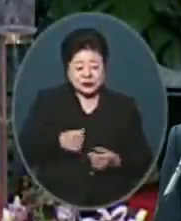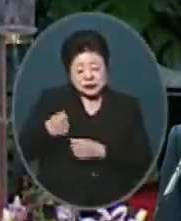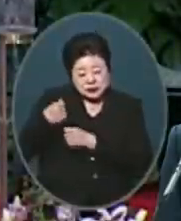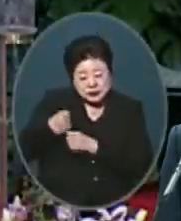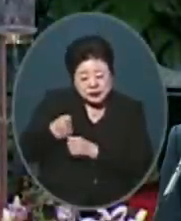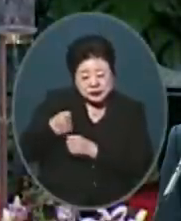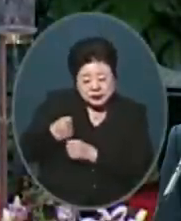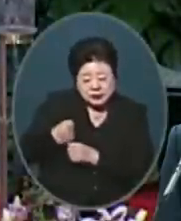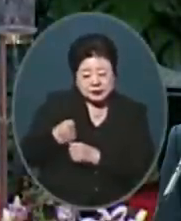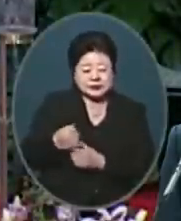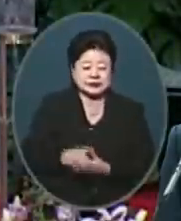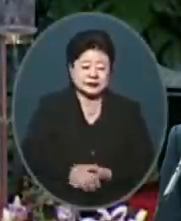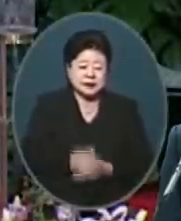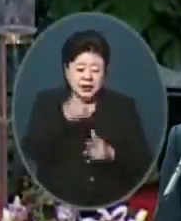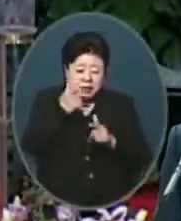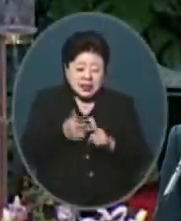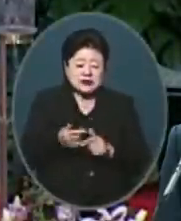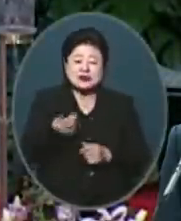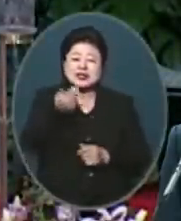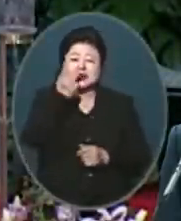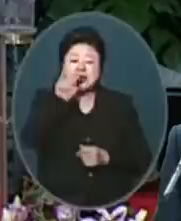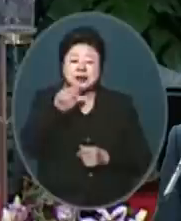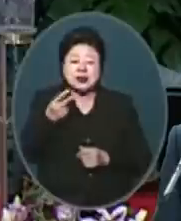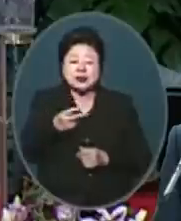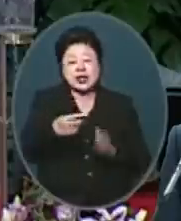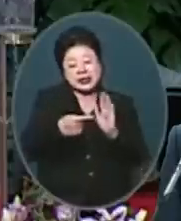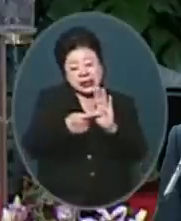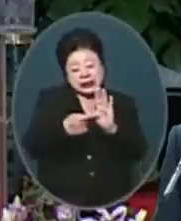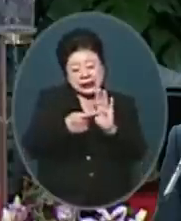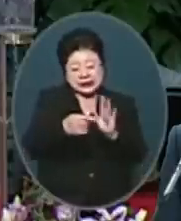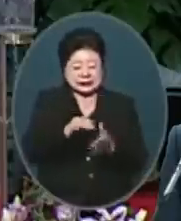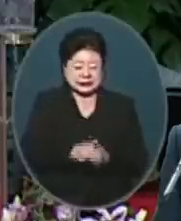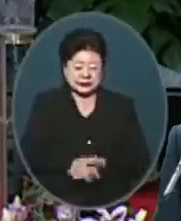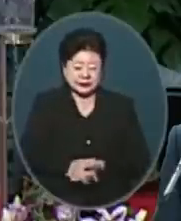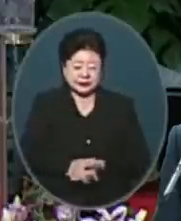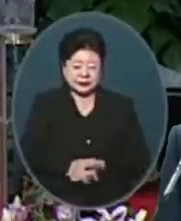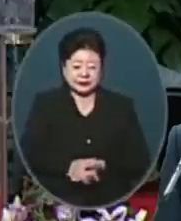짊어지면 예수의 생명 또한 우리 몸에 나타나게 하려 합니다.